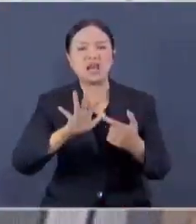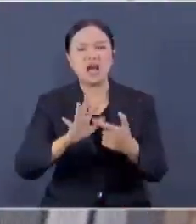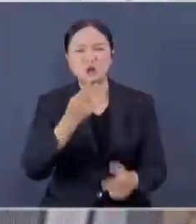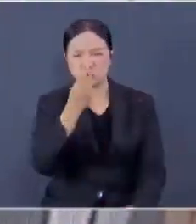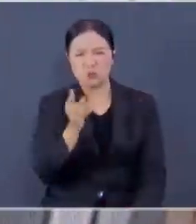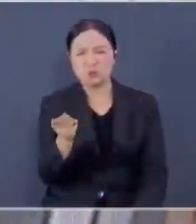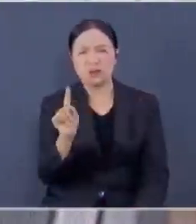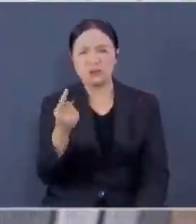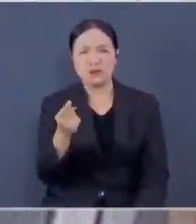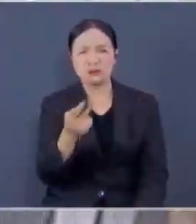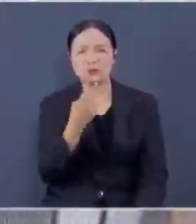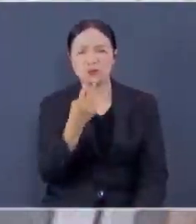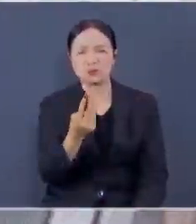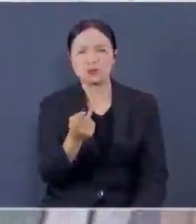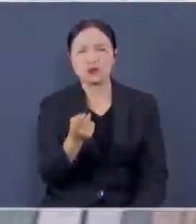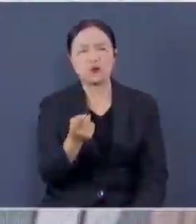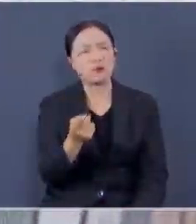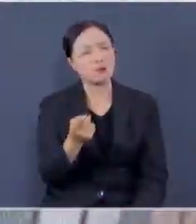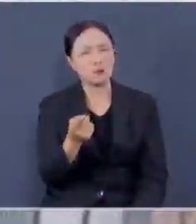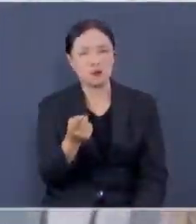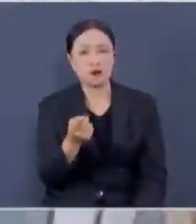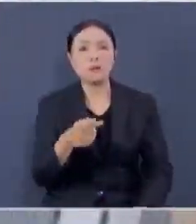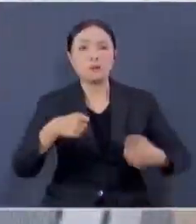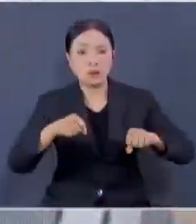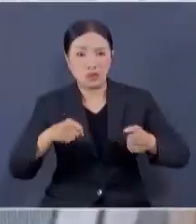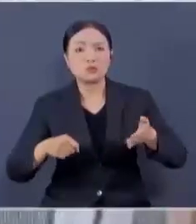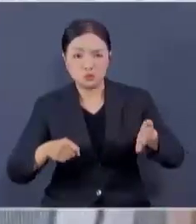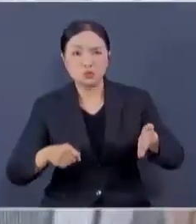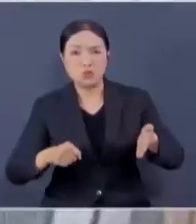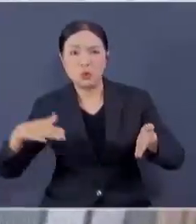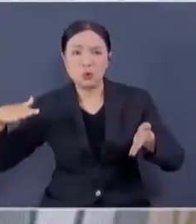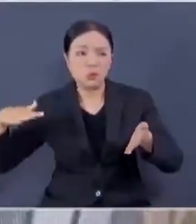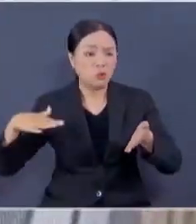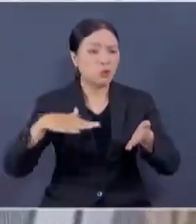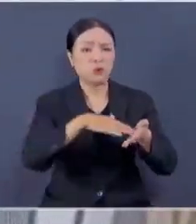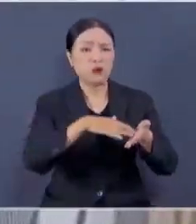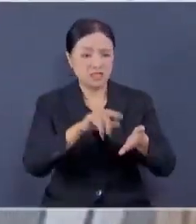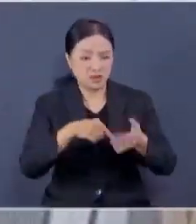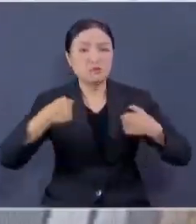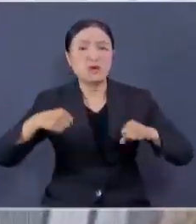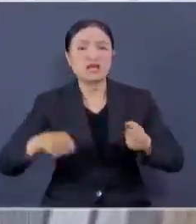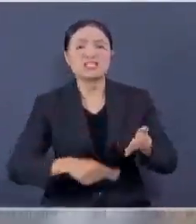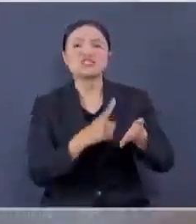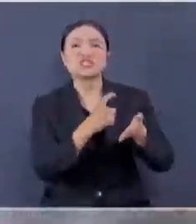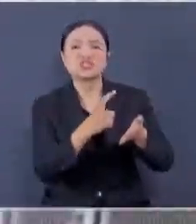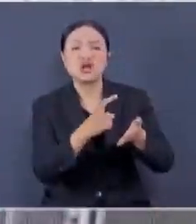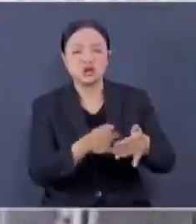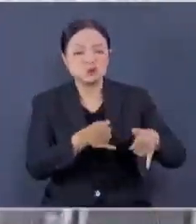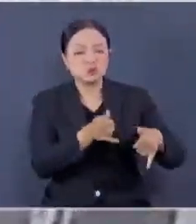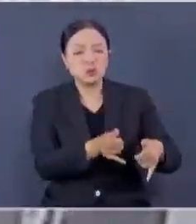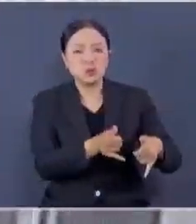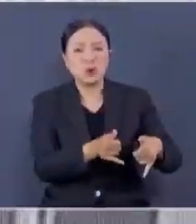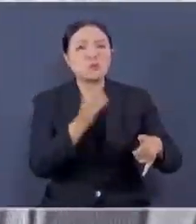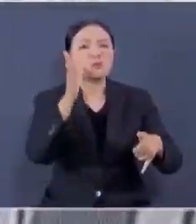นี้ดูอีกมุมนึงนี่พุ่งไปที่รถจักรยานยนต์ของ2พ่อลูกครับที่จอดเสียอยู่ที่ทางเท้าริมถนนนะครับเหตุการณ์เ